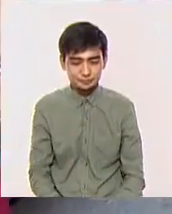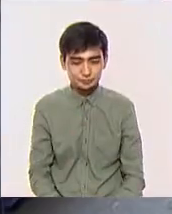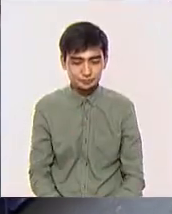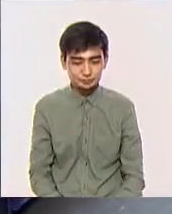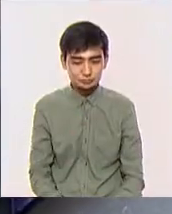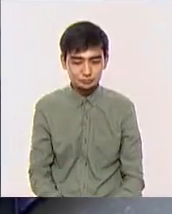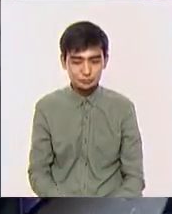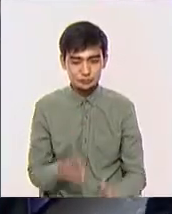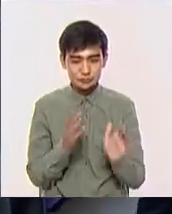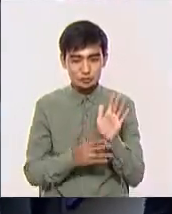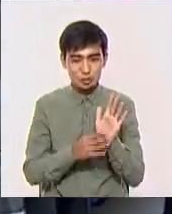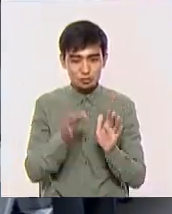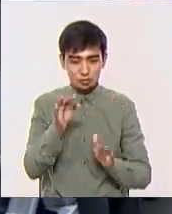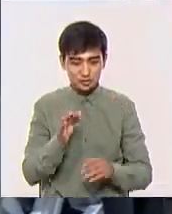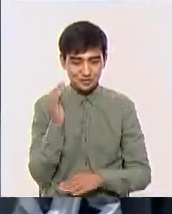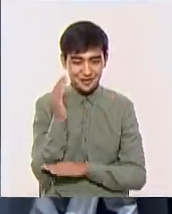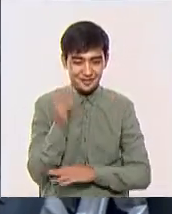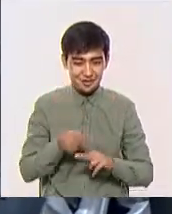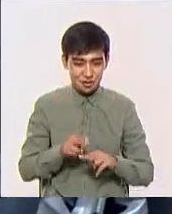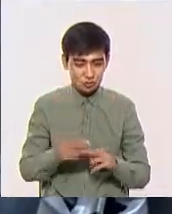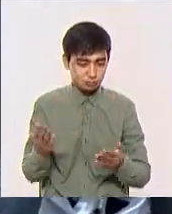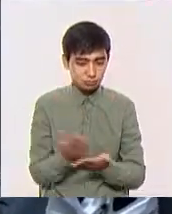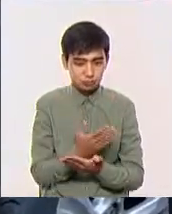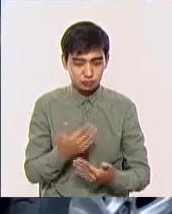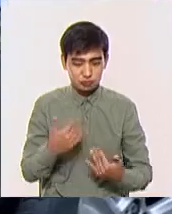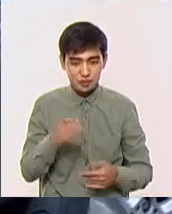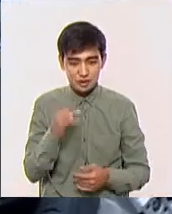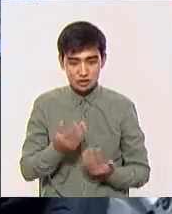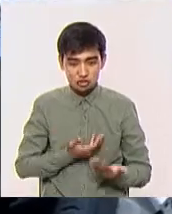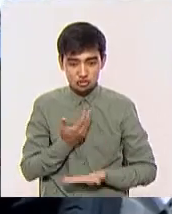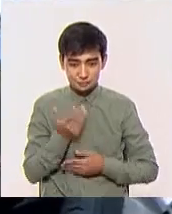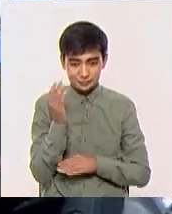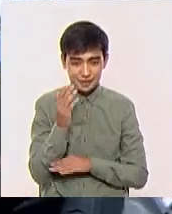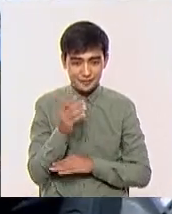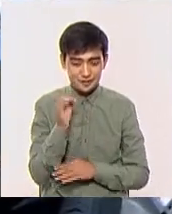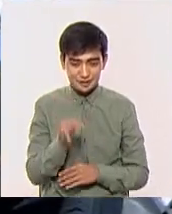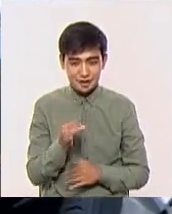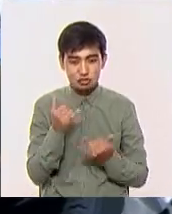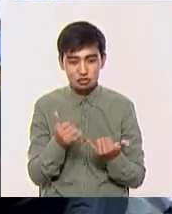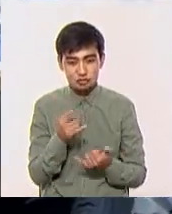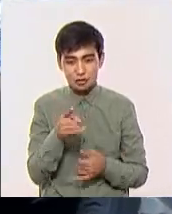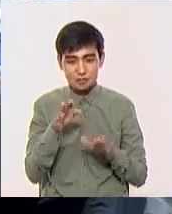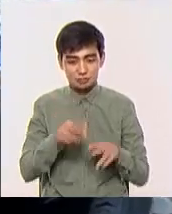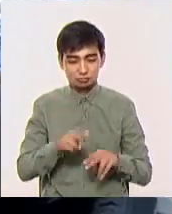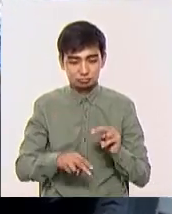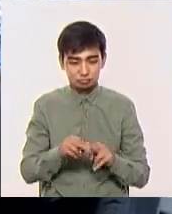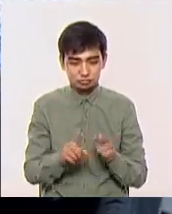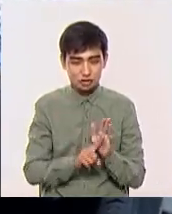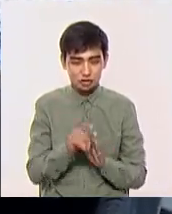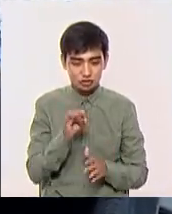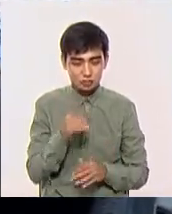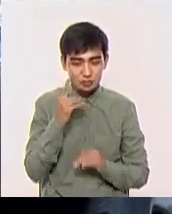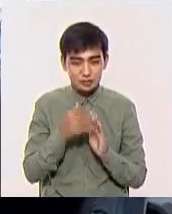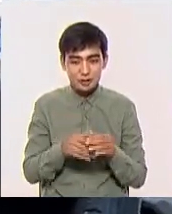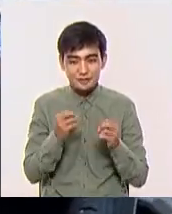Почти 90% деревьев было спилено, деревья живые. И сейчас там ведется строительство.